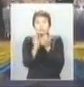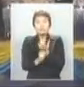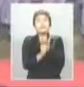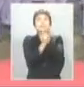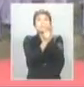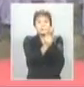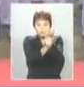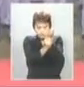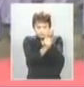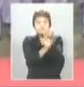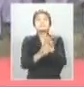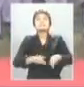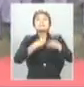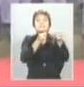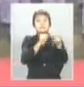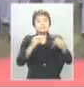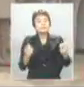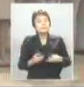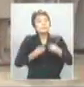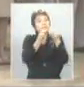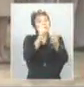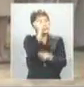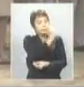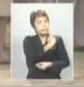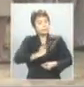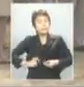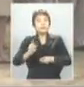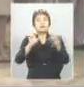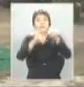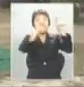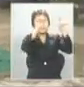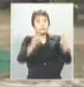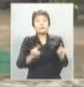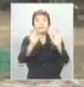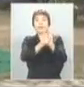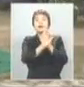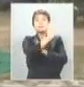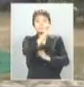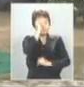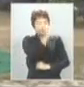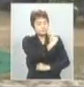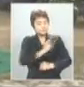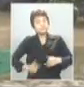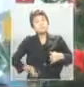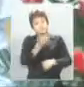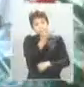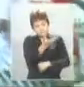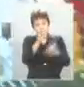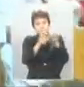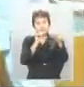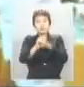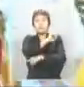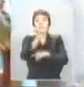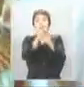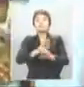ชสดุดีและถวายพระพรชัยมงคลต่อหน้าพระบรมฉายาลักษณ์พระบาทสมเด็จพระเจ้าอยู่หัวเนื่องในวันฉัตรมงคลพร้อม